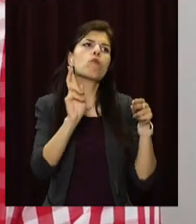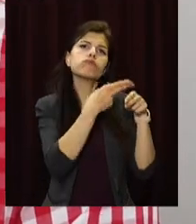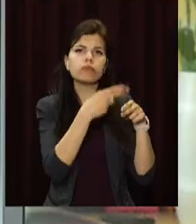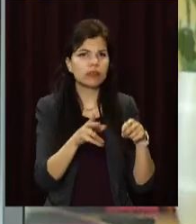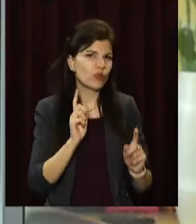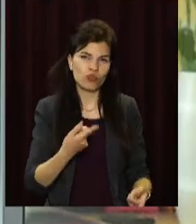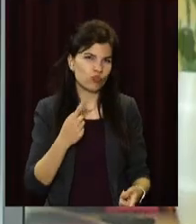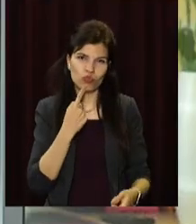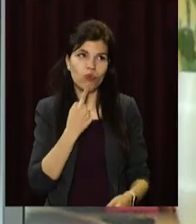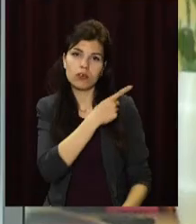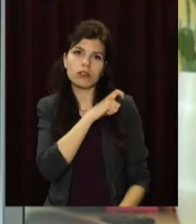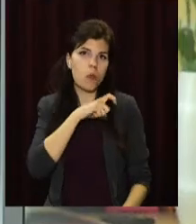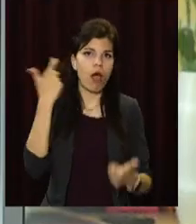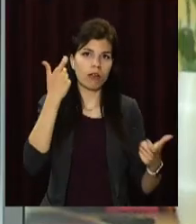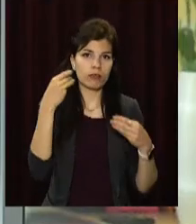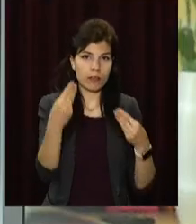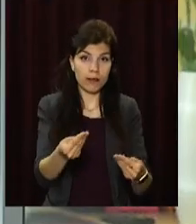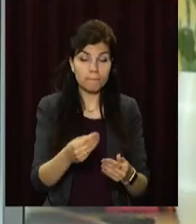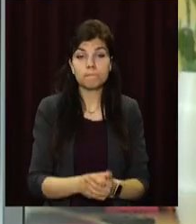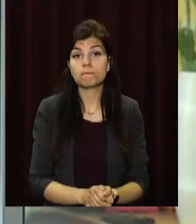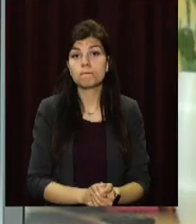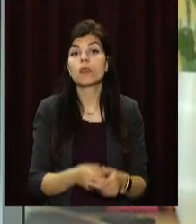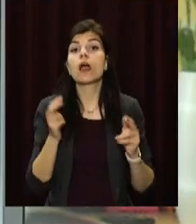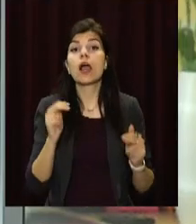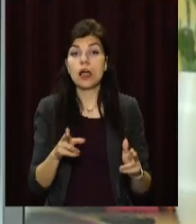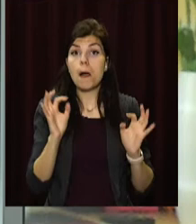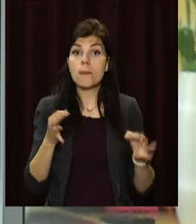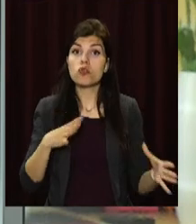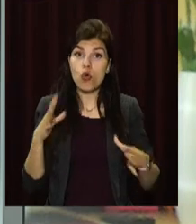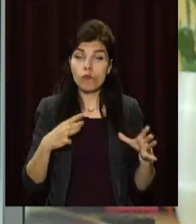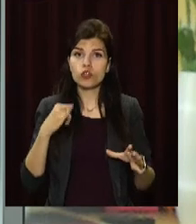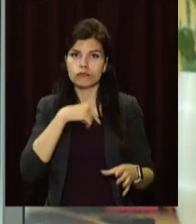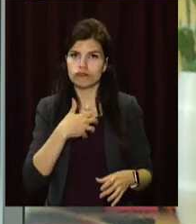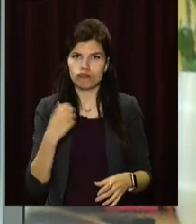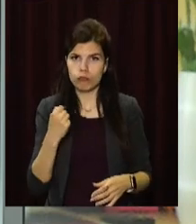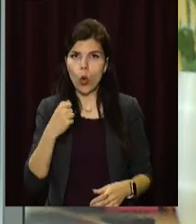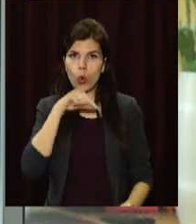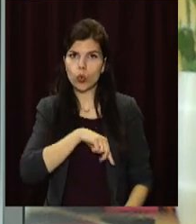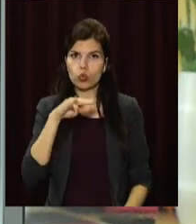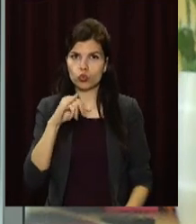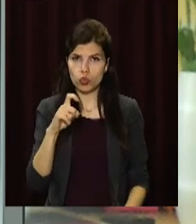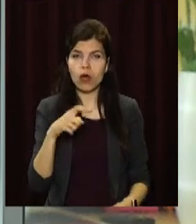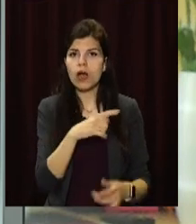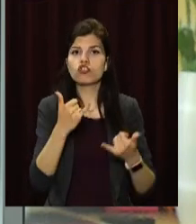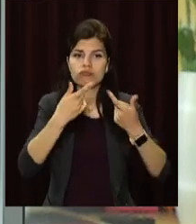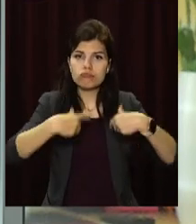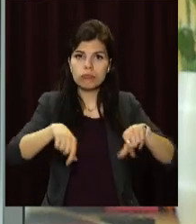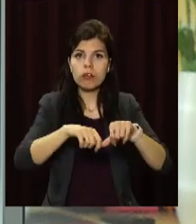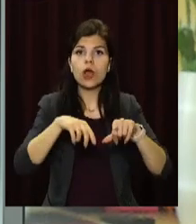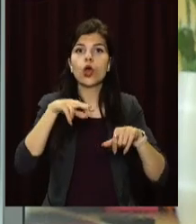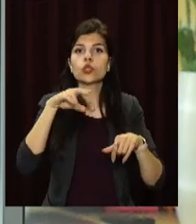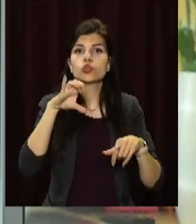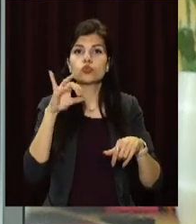поправки. Як правильно тренувати та загартовувати дух? У Кам'янському відбувся перший форум для керівників